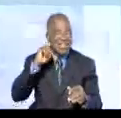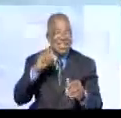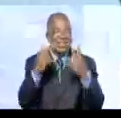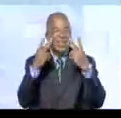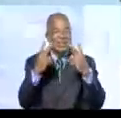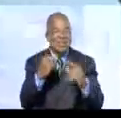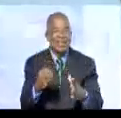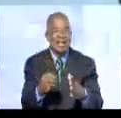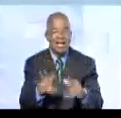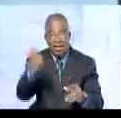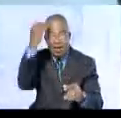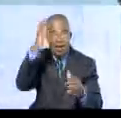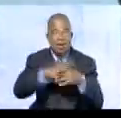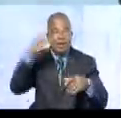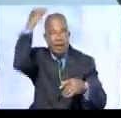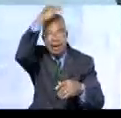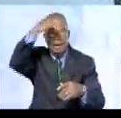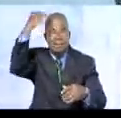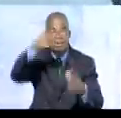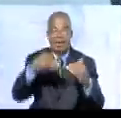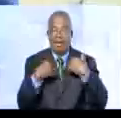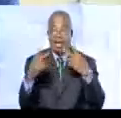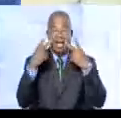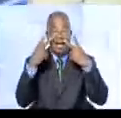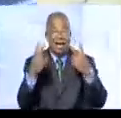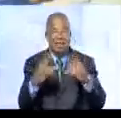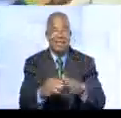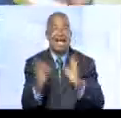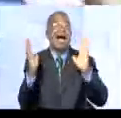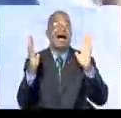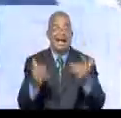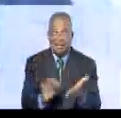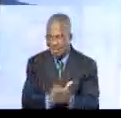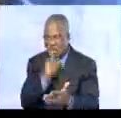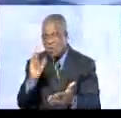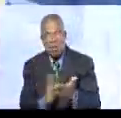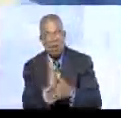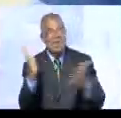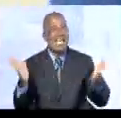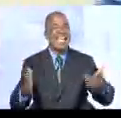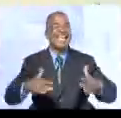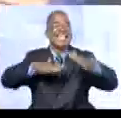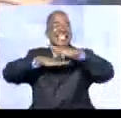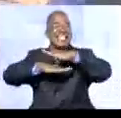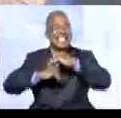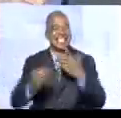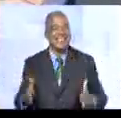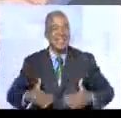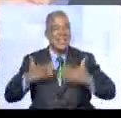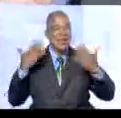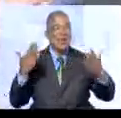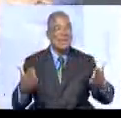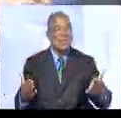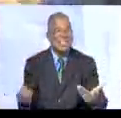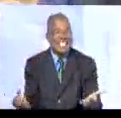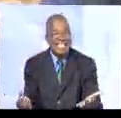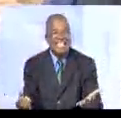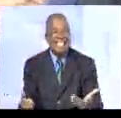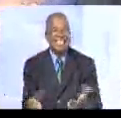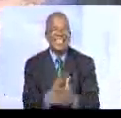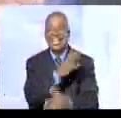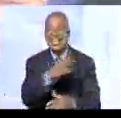connaissance des préoccupations du centre qui a besoin d'être soutenu, tout comme de façon générale, le secteur de la pêche en Côte